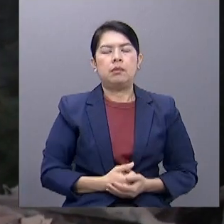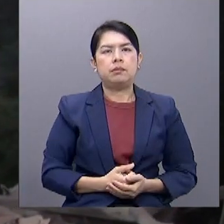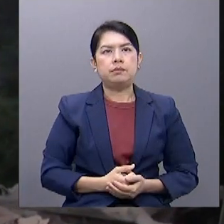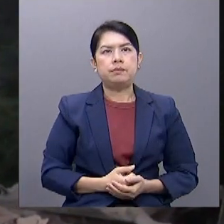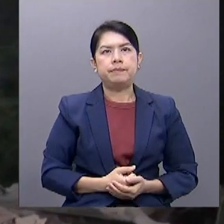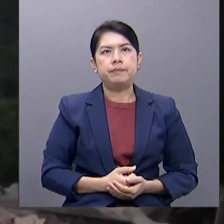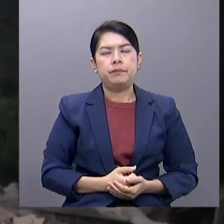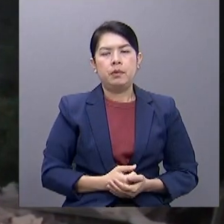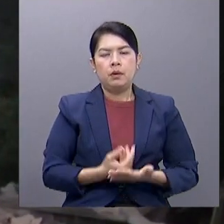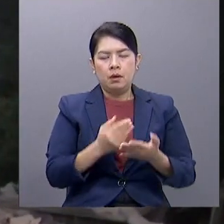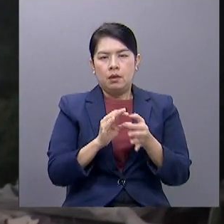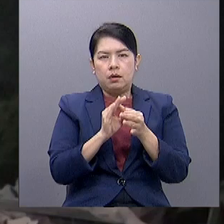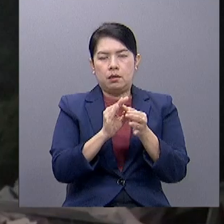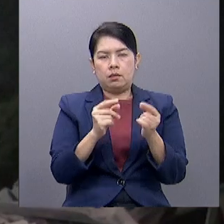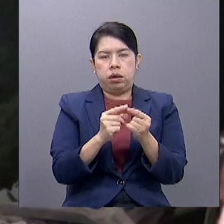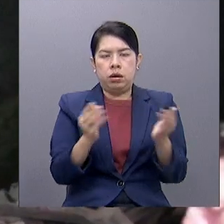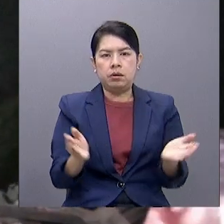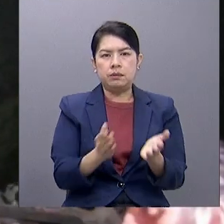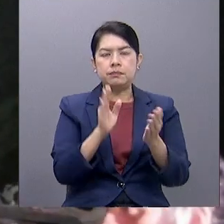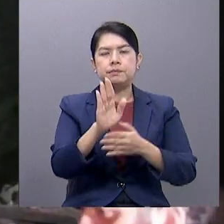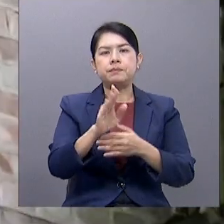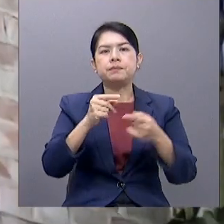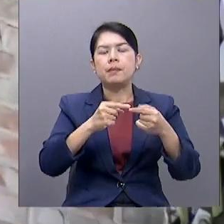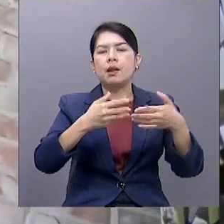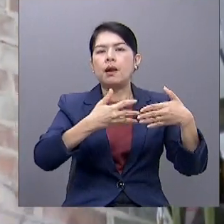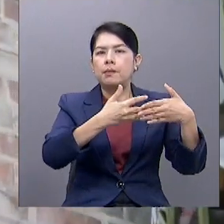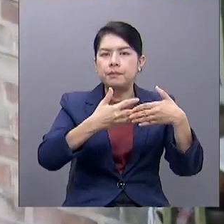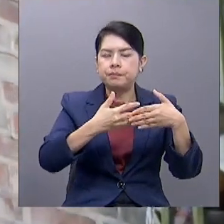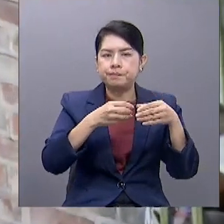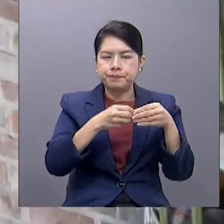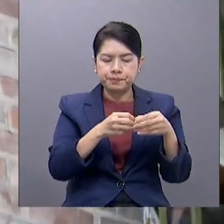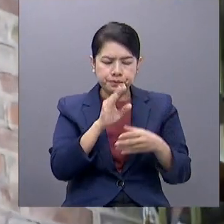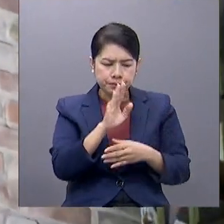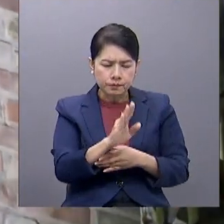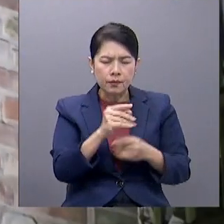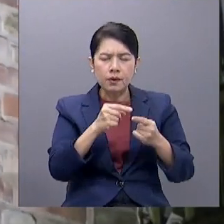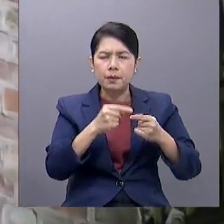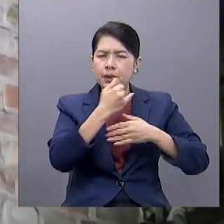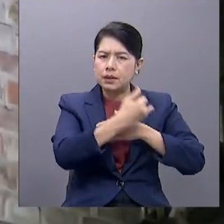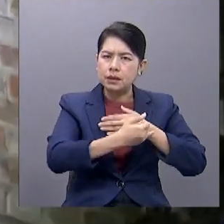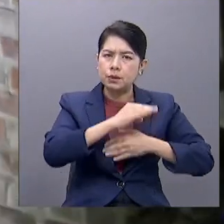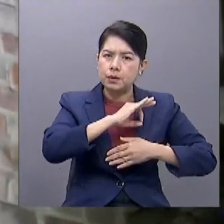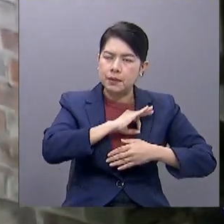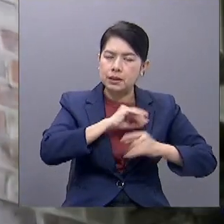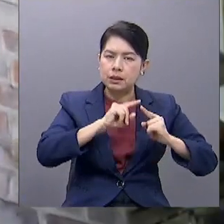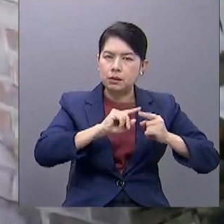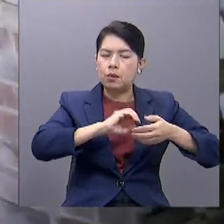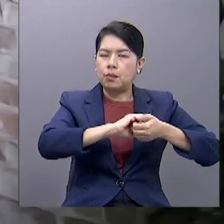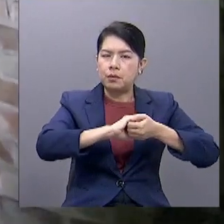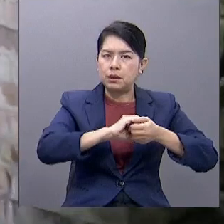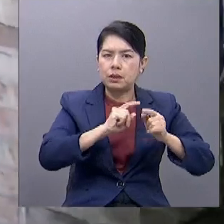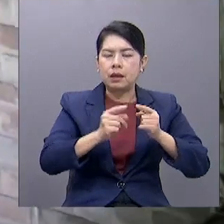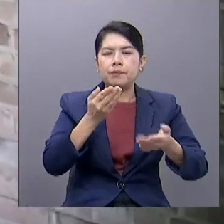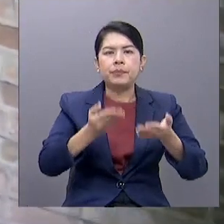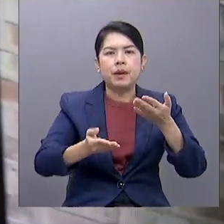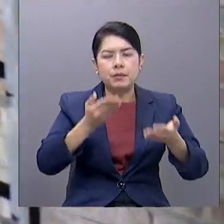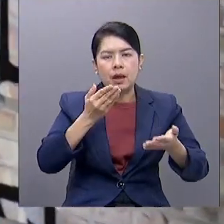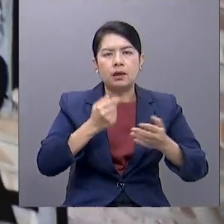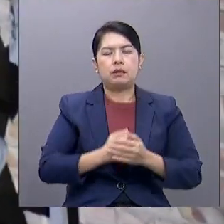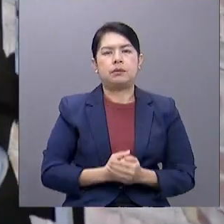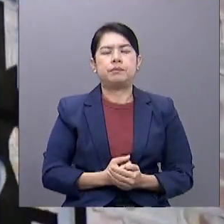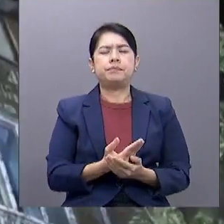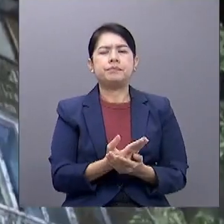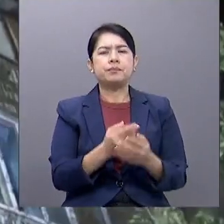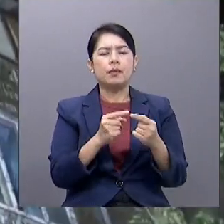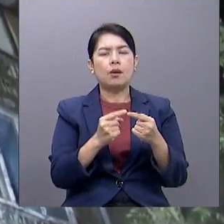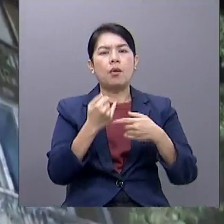ซึ่งการสนับสนุนของสหรัฐแล้วก็ฝ่ายพันธมิตรในครั้งนี้จะทำให้ยูเครนมีความได้เปรียบจริงหรือไม่